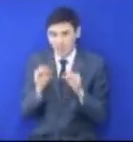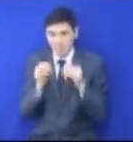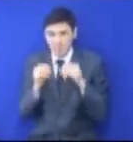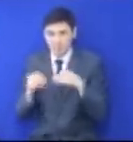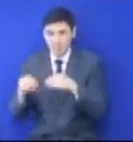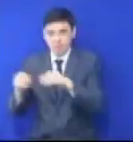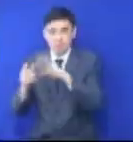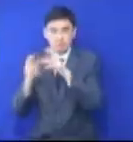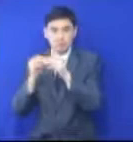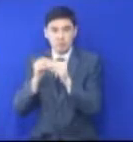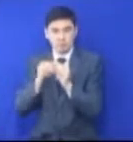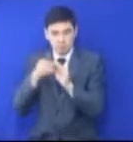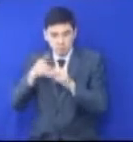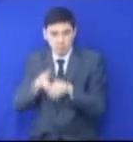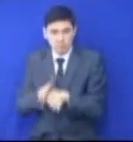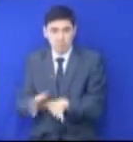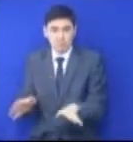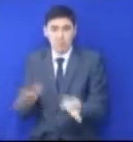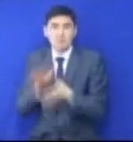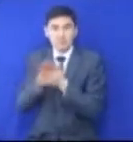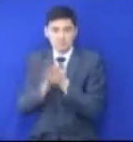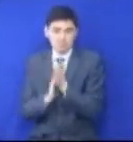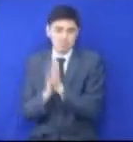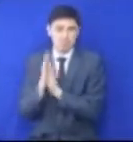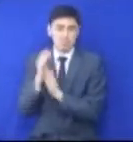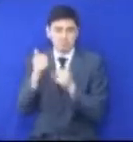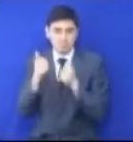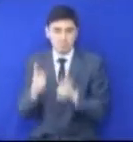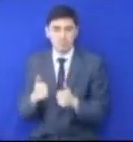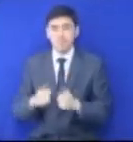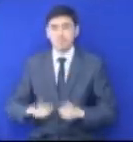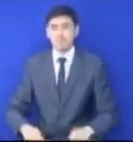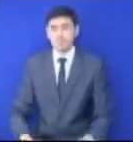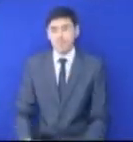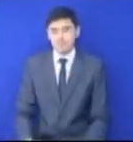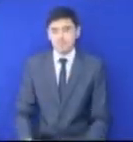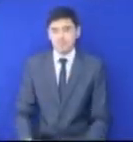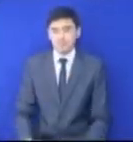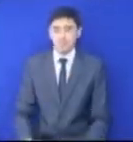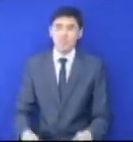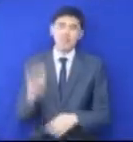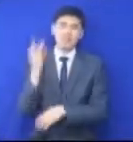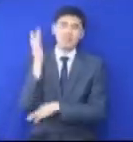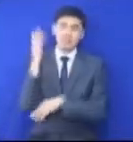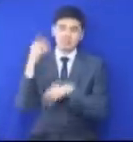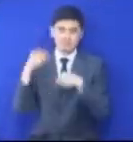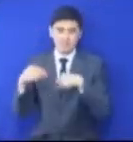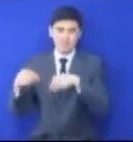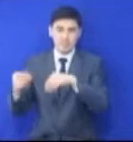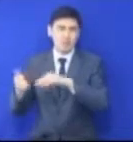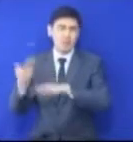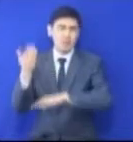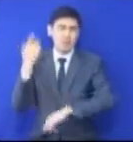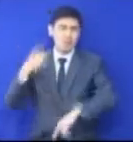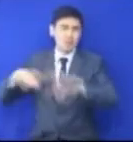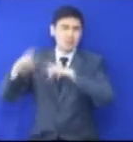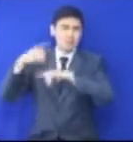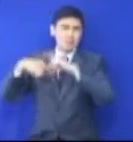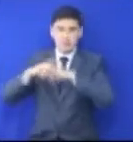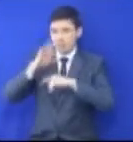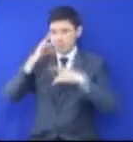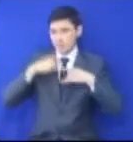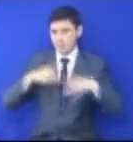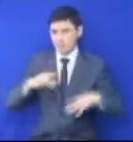благополучно прижиться. Традиция садить деревья пришла к нам из глубины веков, еще со времен празднования праздника Наурыз. Но она